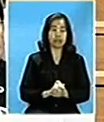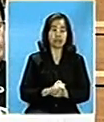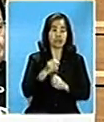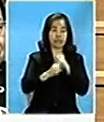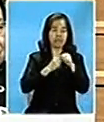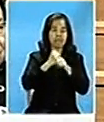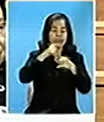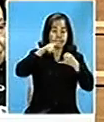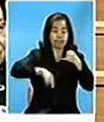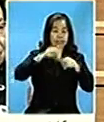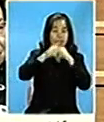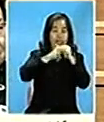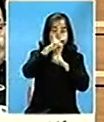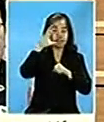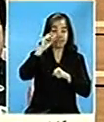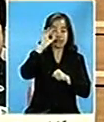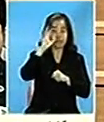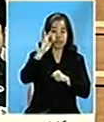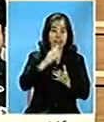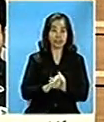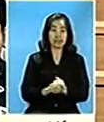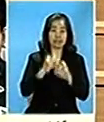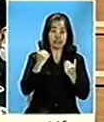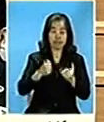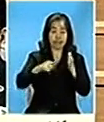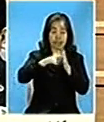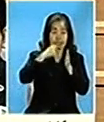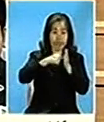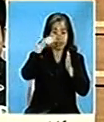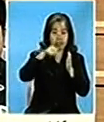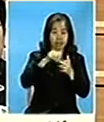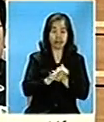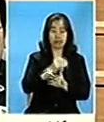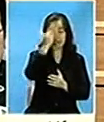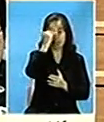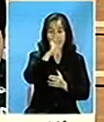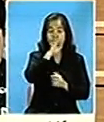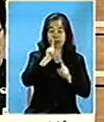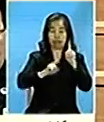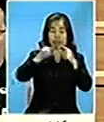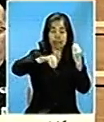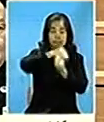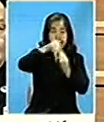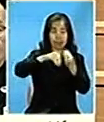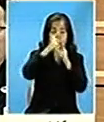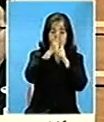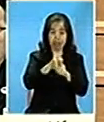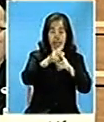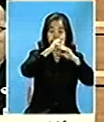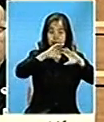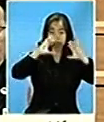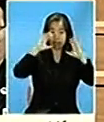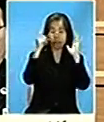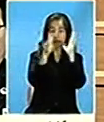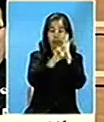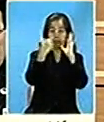ายปี56ซึ่งผลดังกล่าวนะครับถ้าหากว่า GDP เป็นไปตามที่รัฐบาล